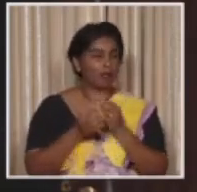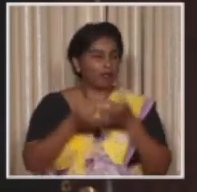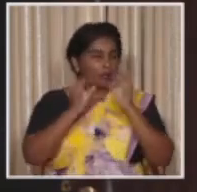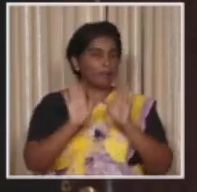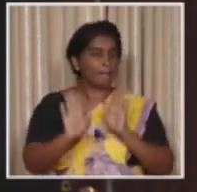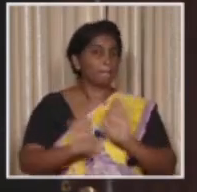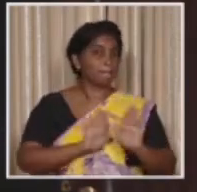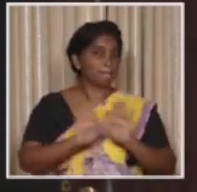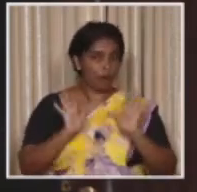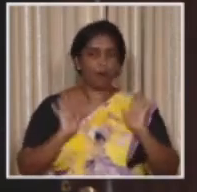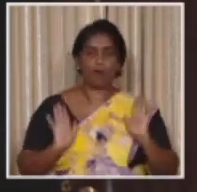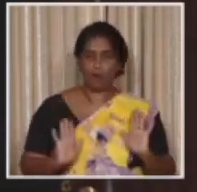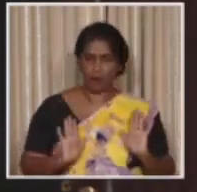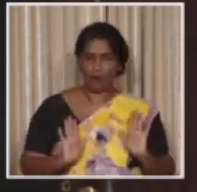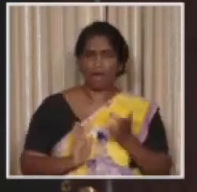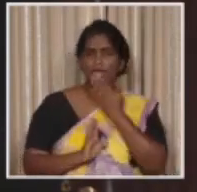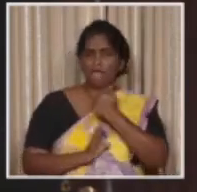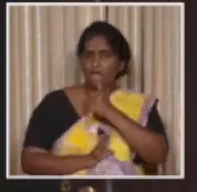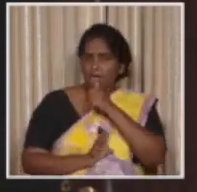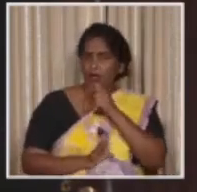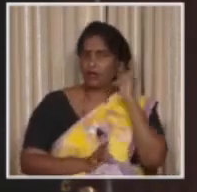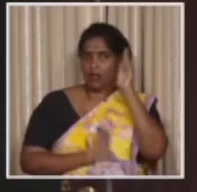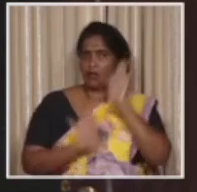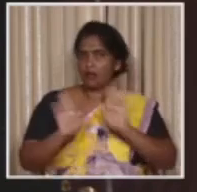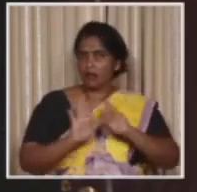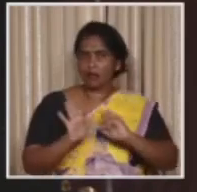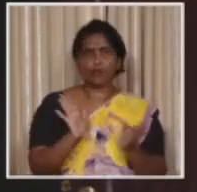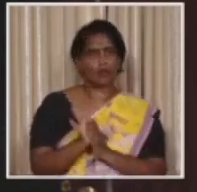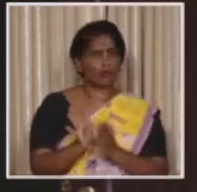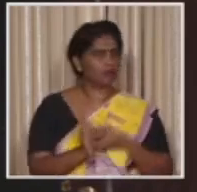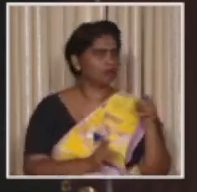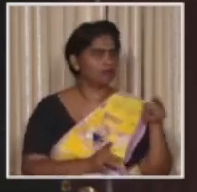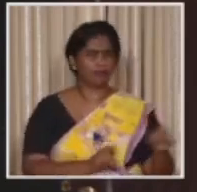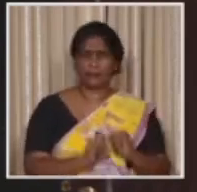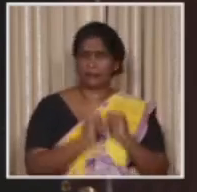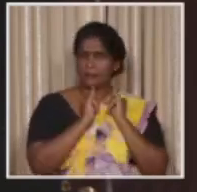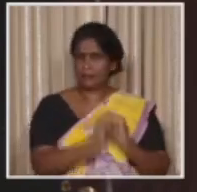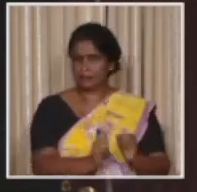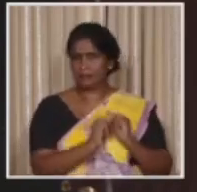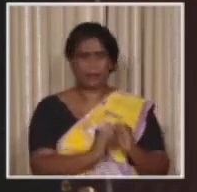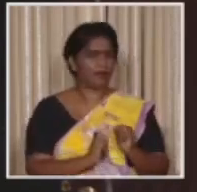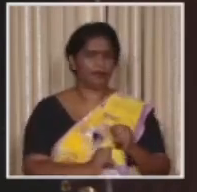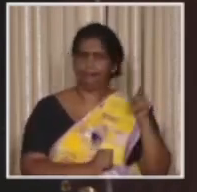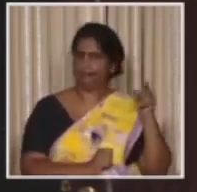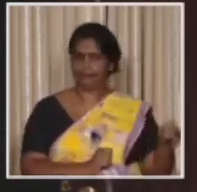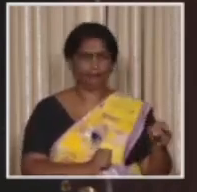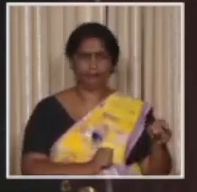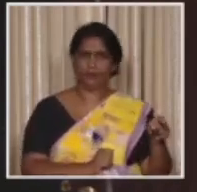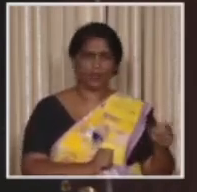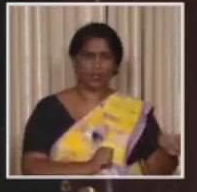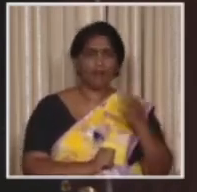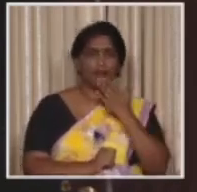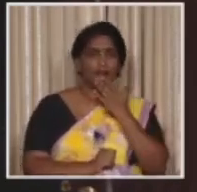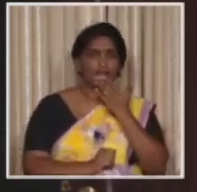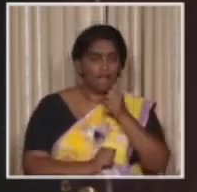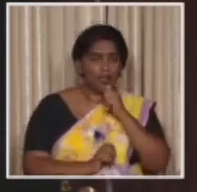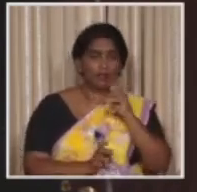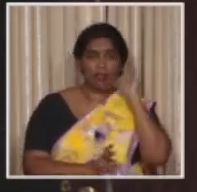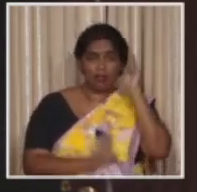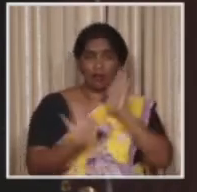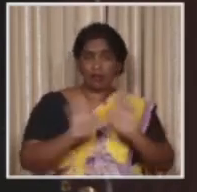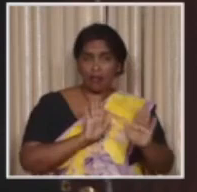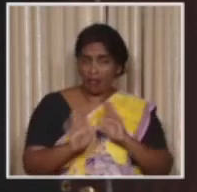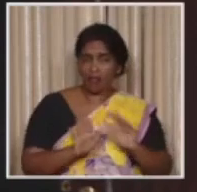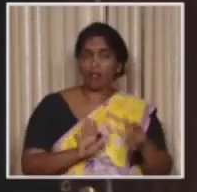කලමනාකරණය කරගන්න ඕනේ. මේ ජල කලමනාකරණ කමිටුවේ දැඩි දෝෂ දර්ශනයට අපි ලක් කරනවා. මේ ජල කලමනාකරණ කමිටුවේ